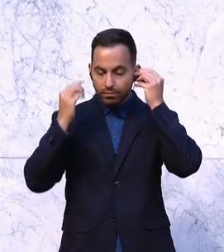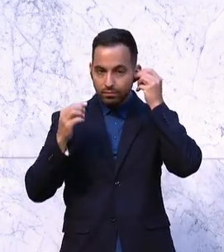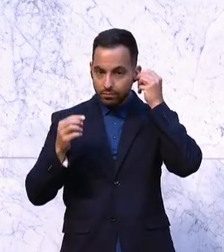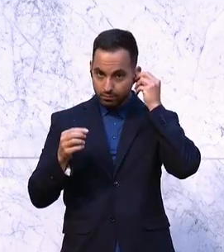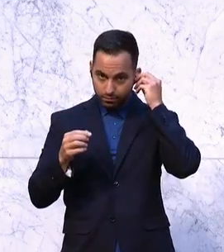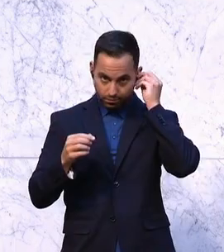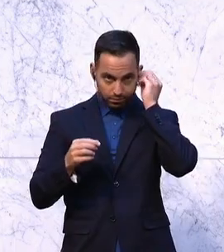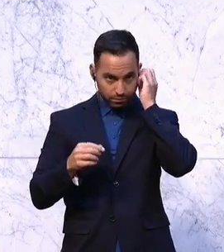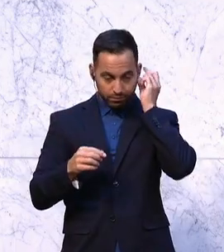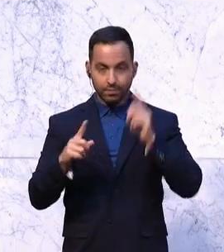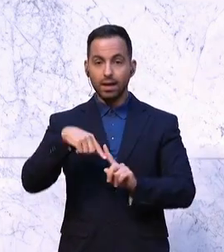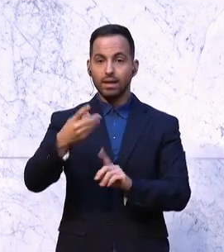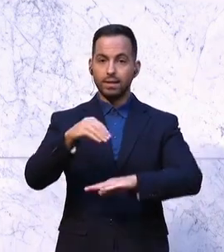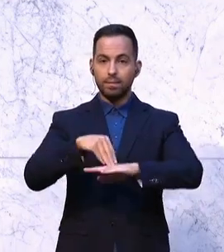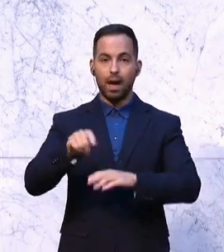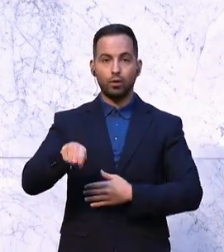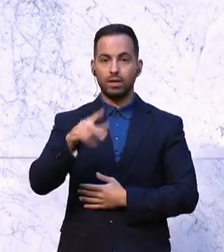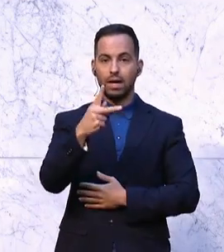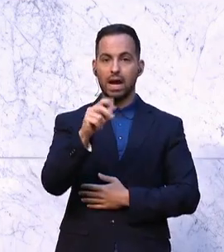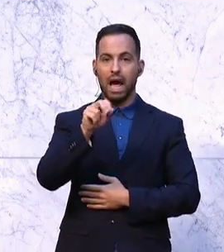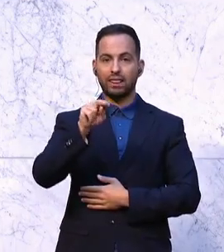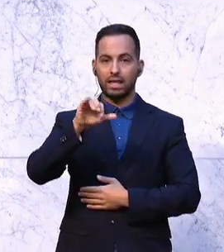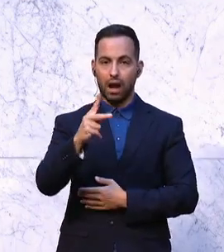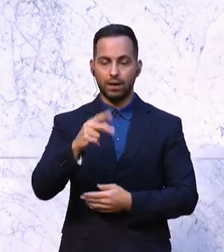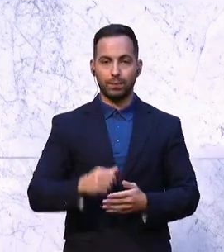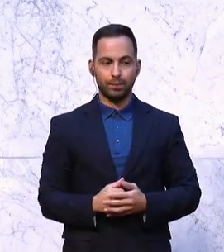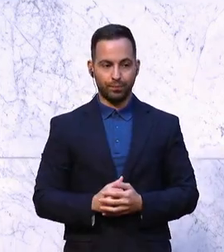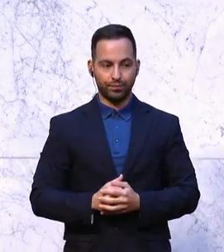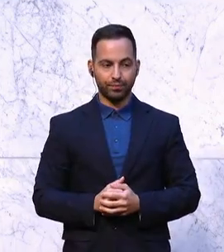Und Eva-Maria Holzleitner vermisst die 4,5